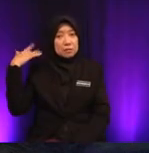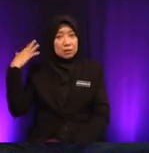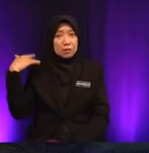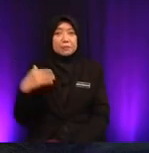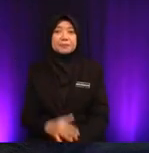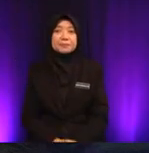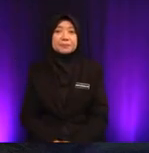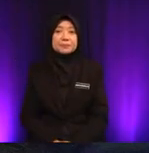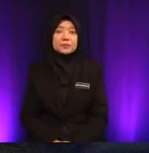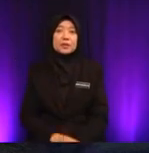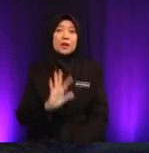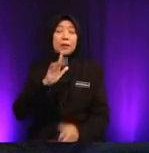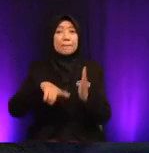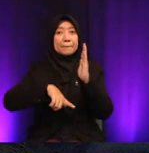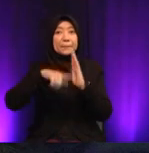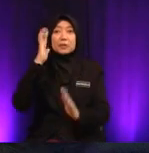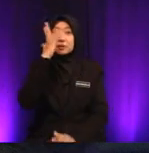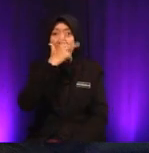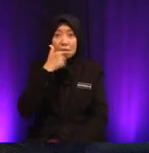lebih menarik